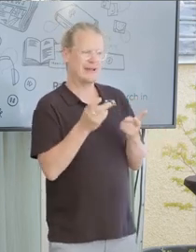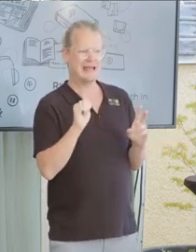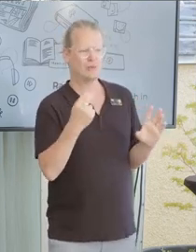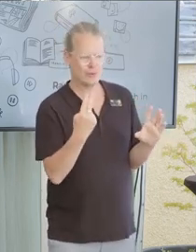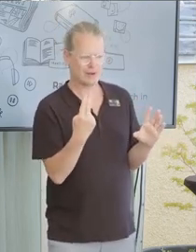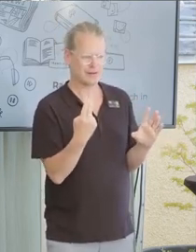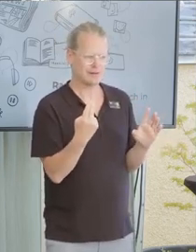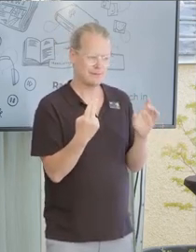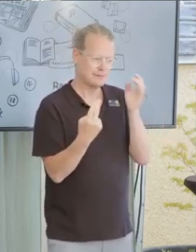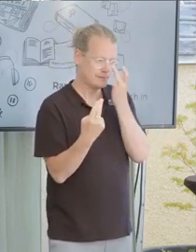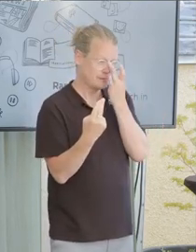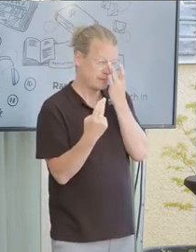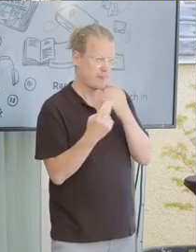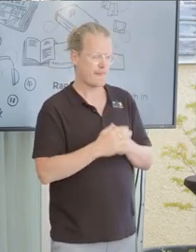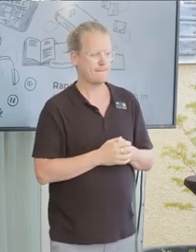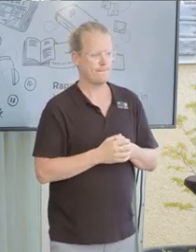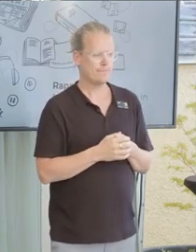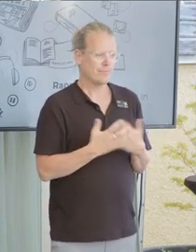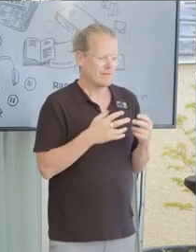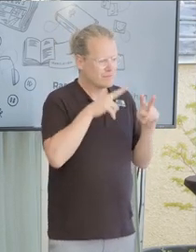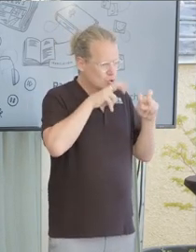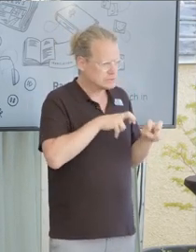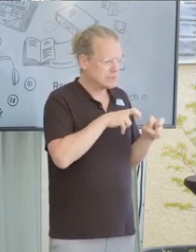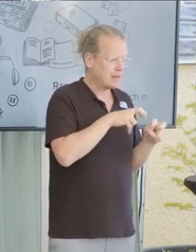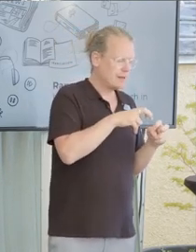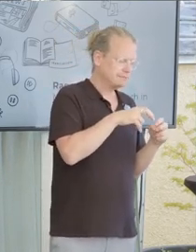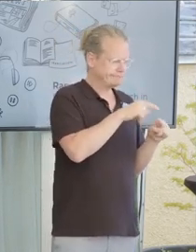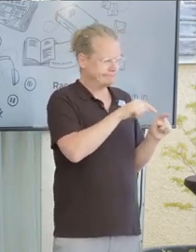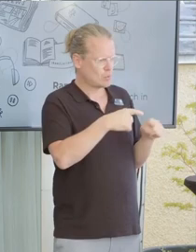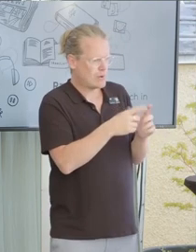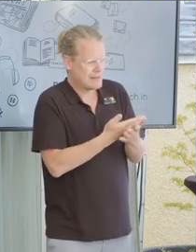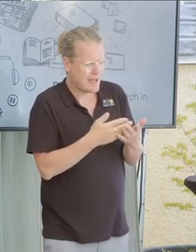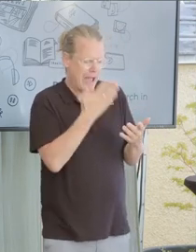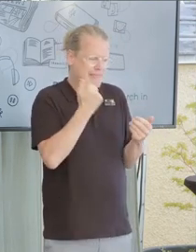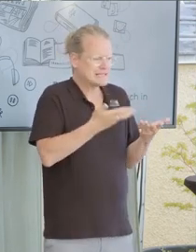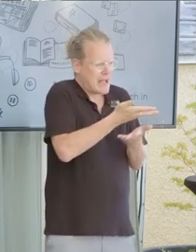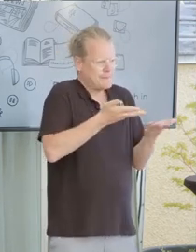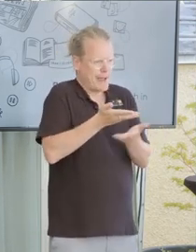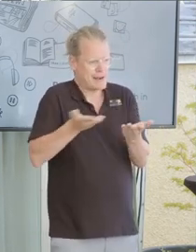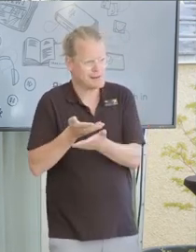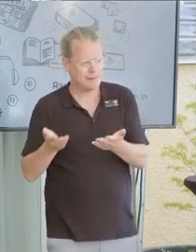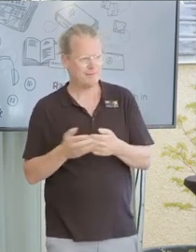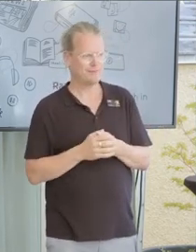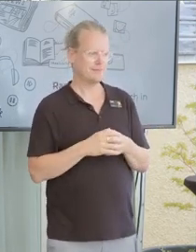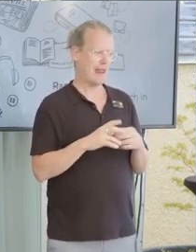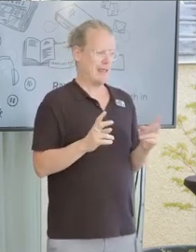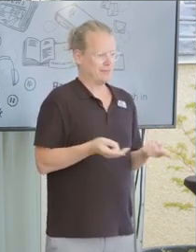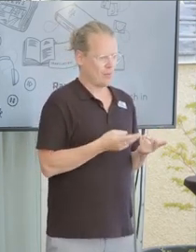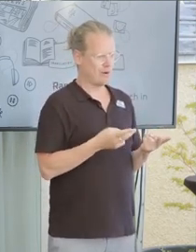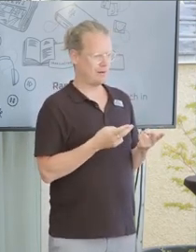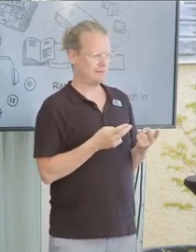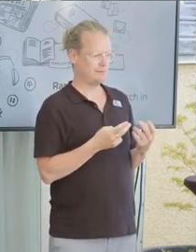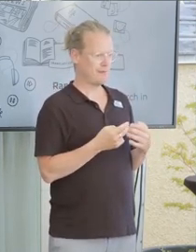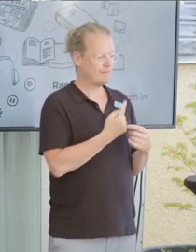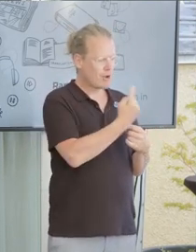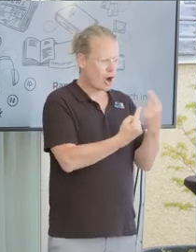främja gränsöverskridande samarbeten. Och här ser vi liksom att fortfarande så ställer nationella lagar och tolkningar av lagen